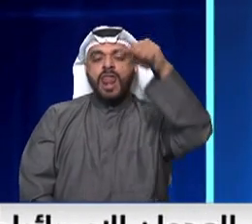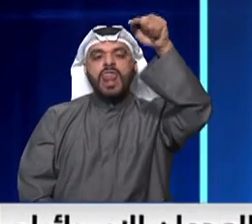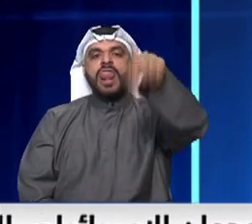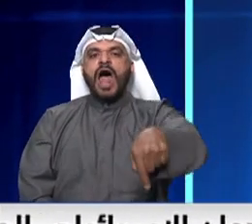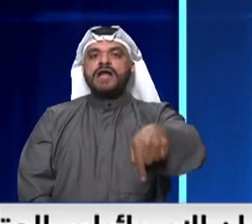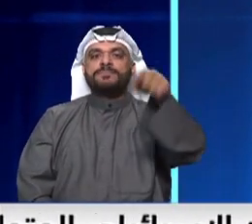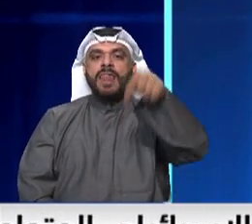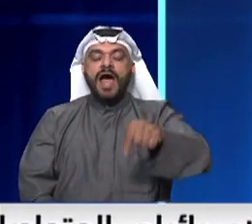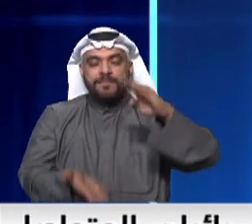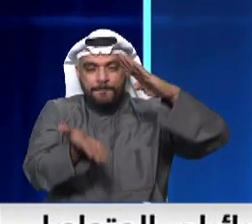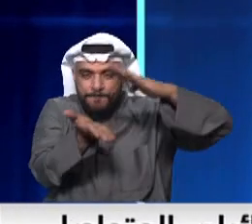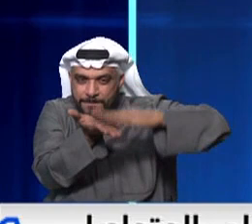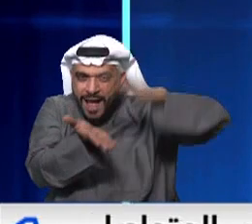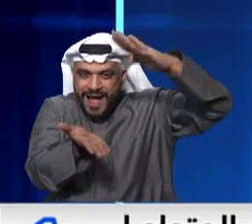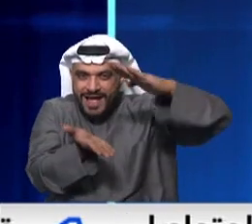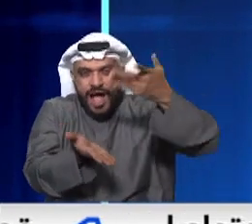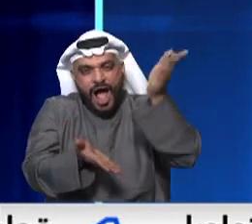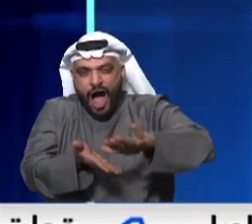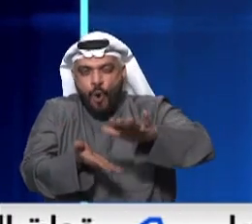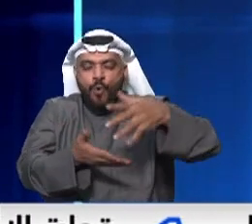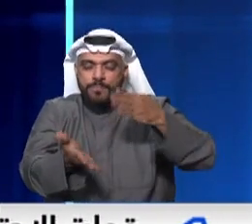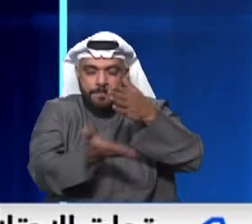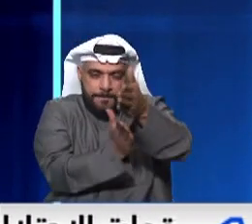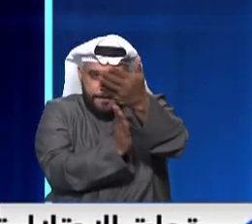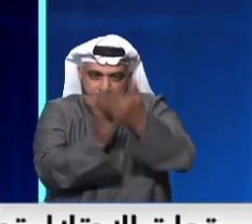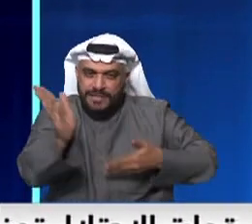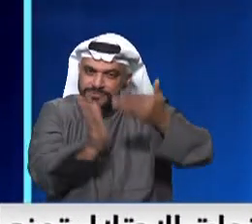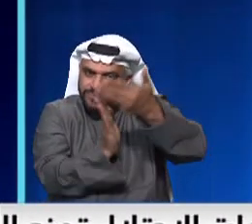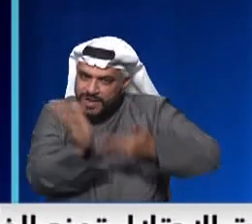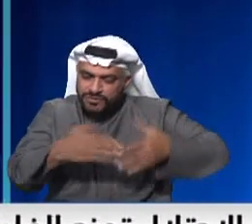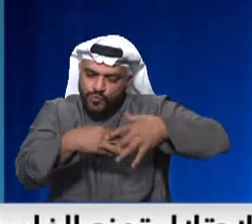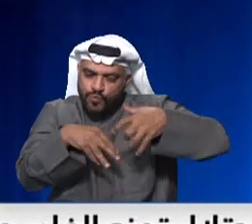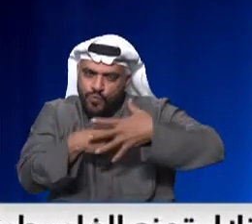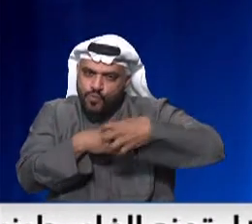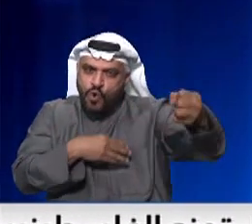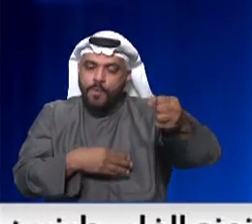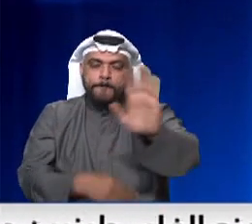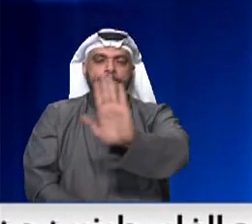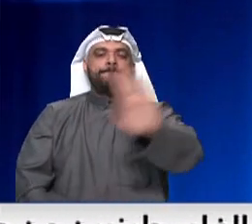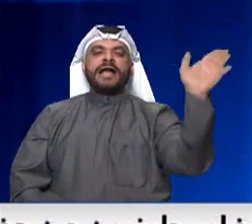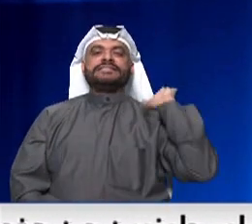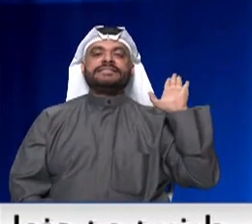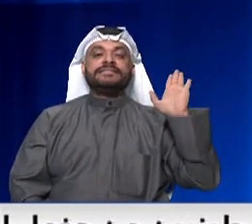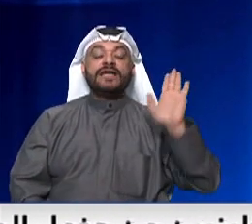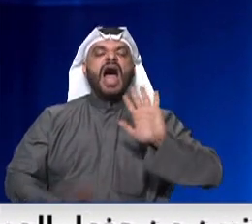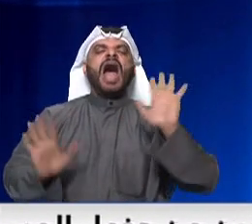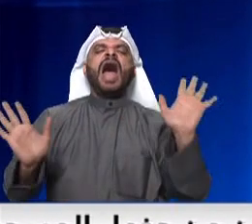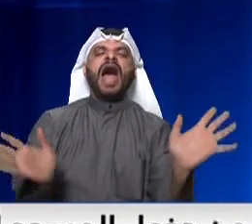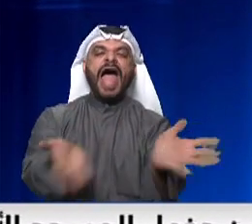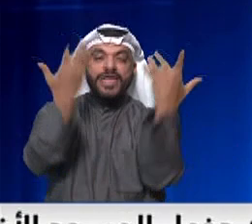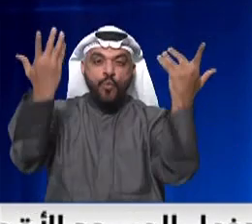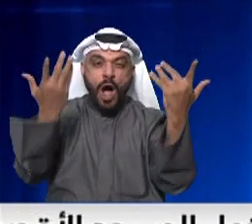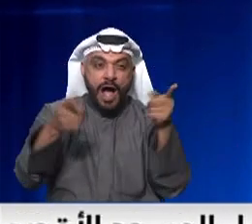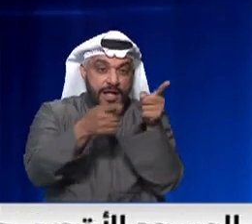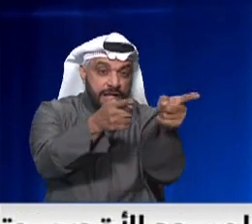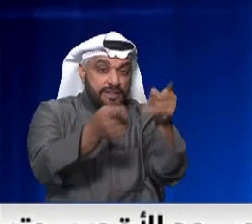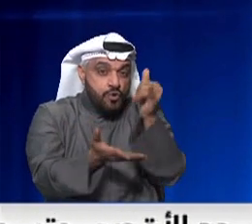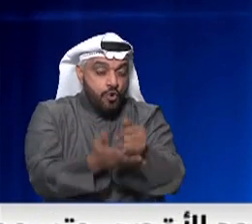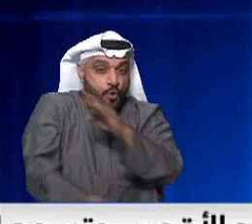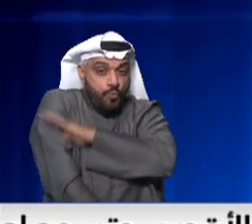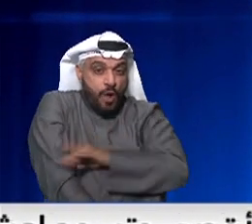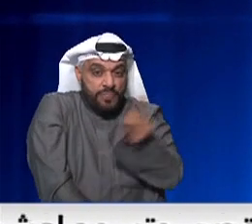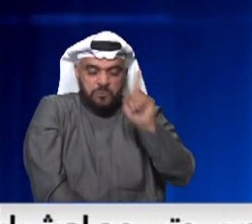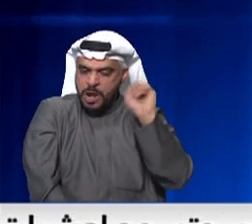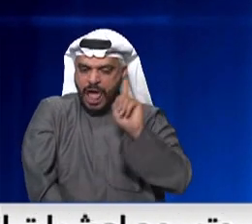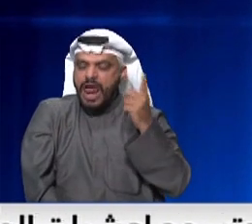المعلنه واضاف انه سيتم تشكي لجنه عمل مشتركه بين وزاره الداخليه والقوى العامله ووزاره